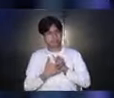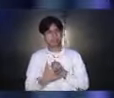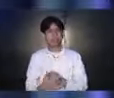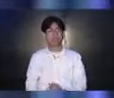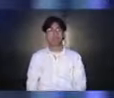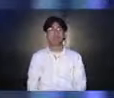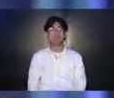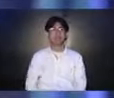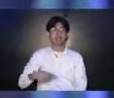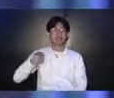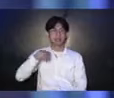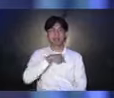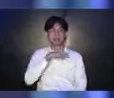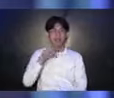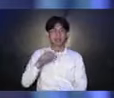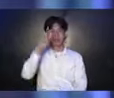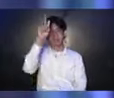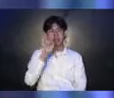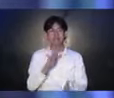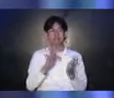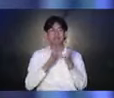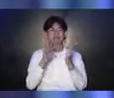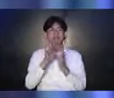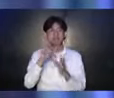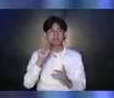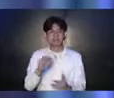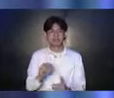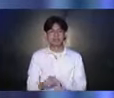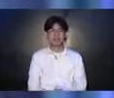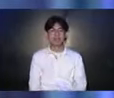We need you, Jesus.